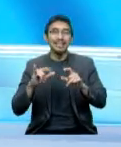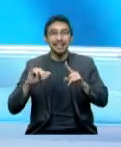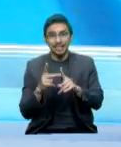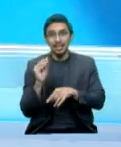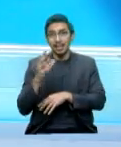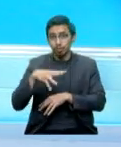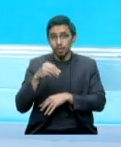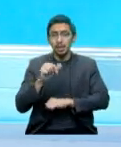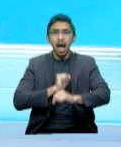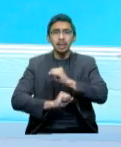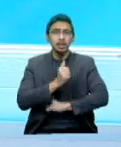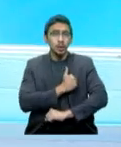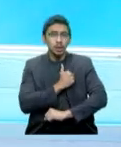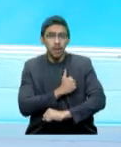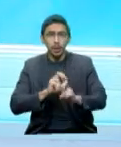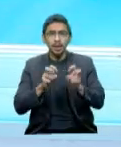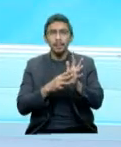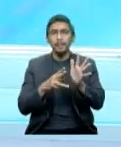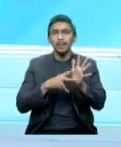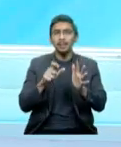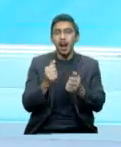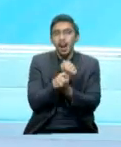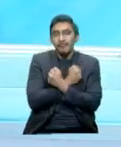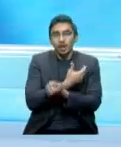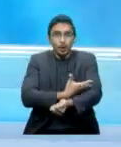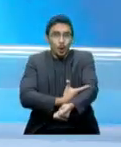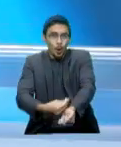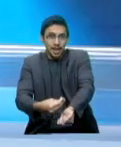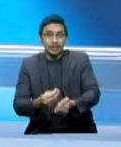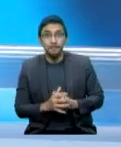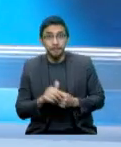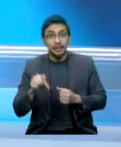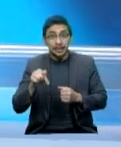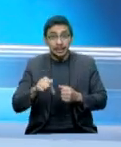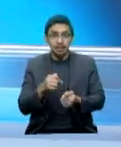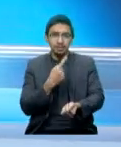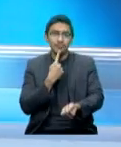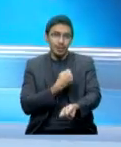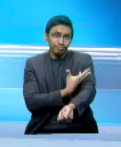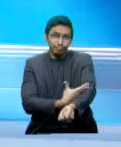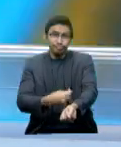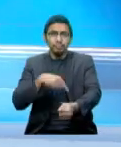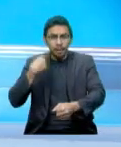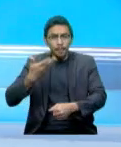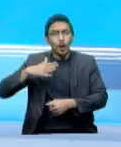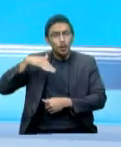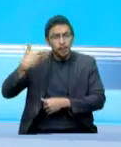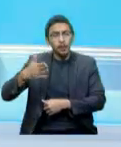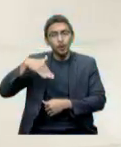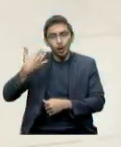Pusat. Aksi sosial dengan tema MNC Love Donation, Let's Share the Love with Your Blood, rutin dilaksanakan setiap tahunnya.